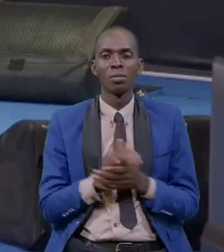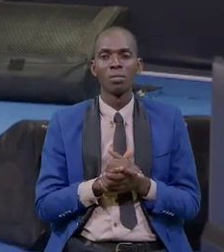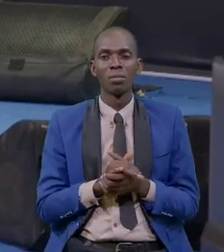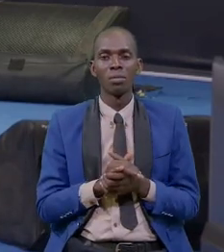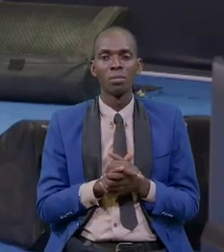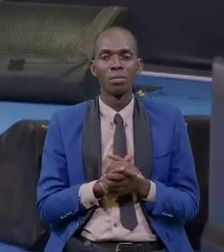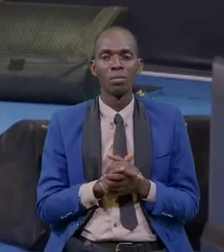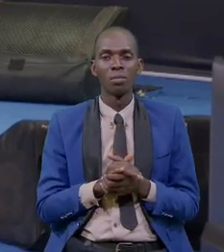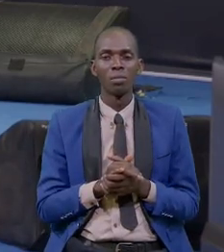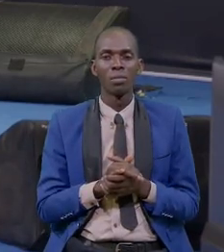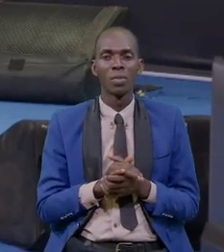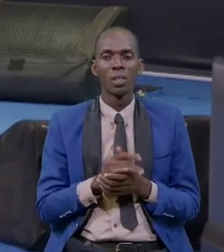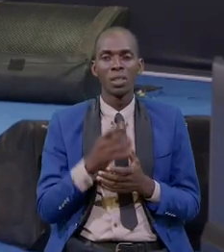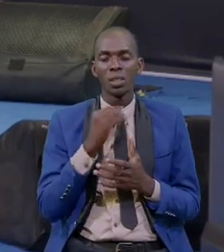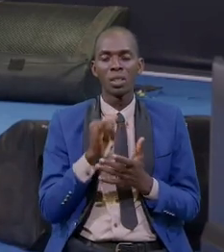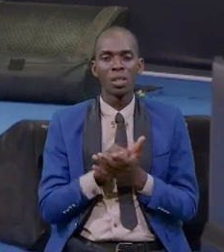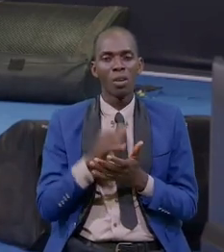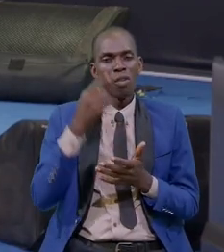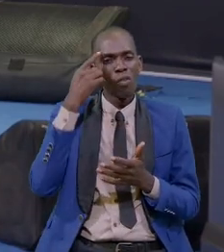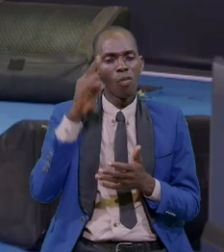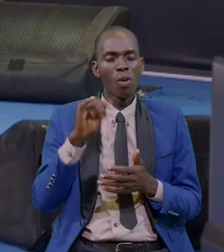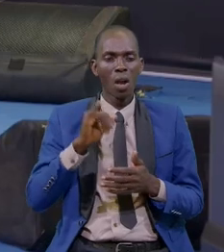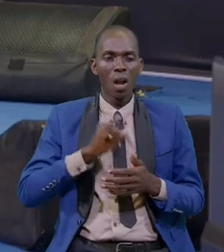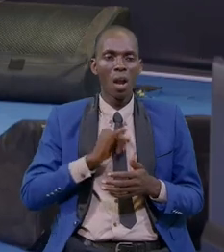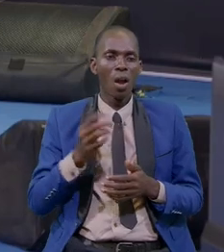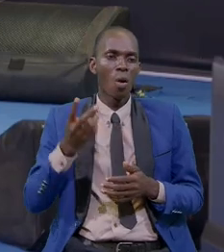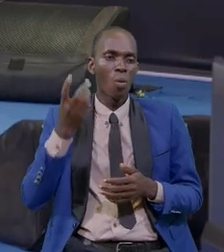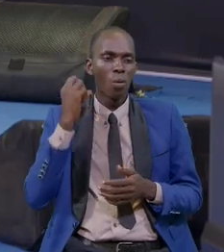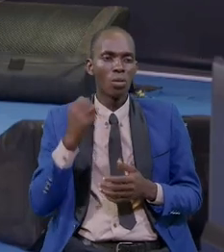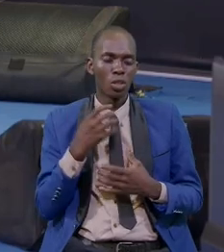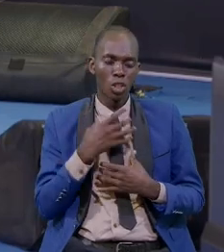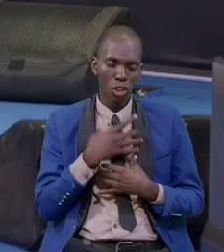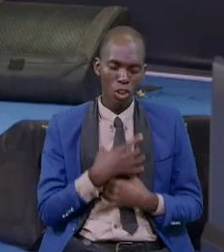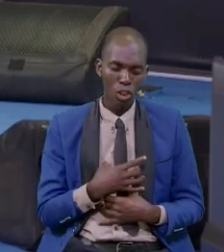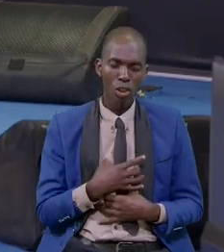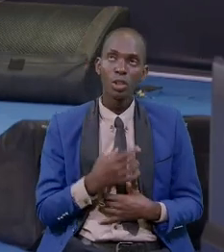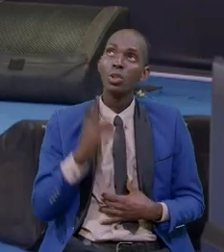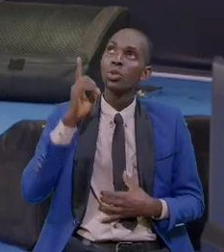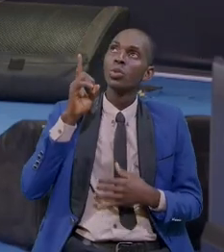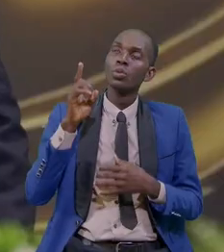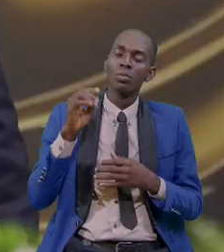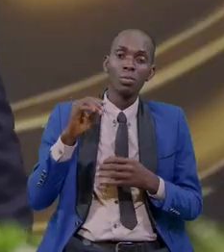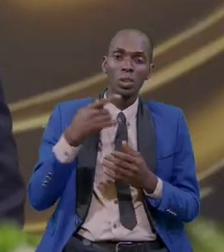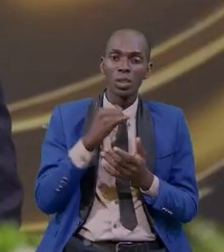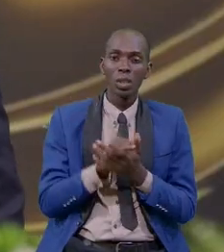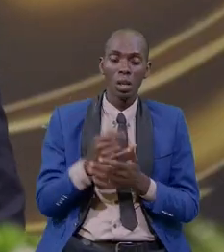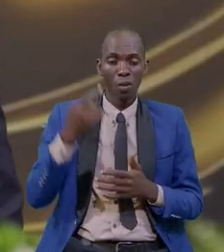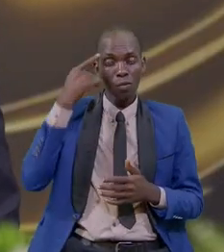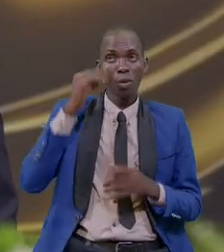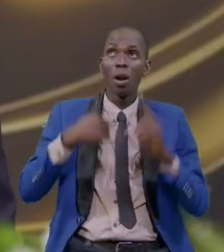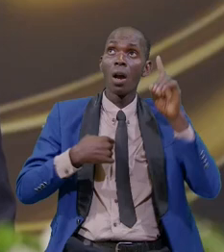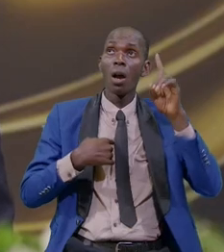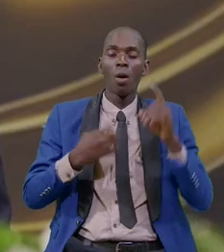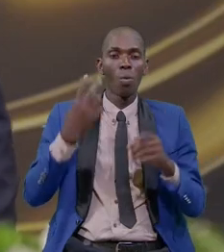de la nouvelle naissance, c'est quoi? Il dit, car j'ai eu faim et vous m'avez donné à manger.